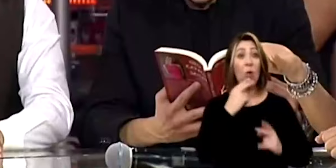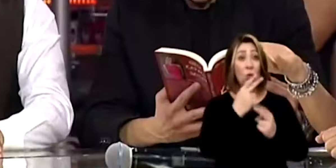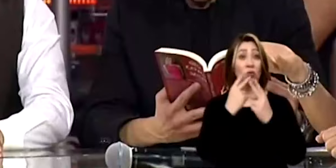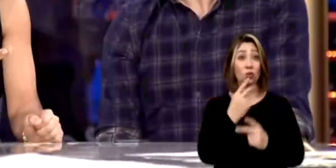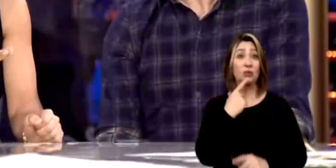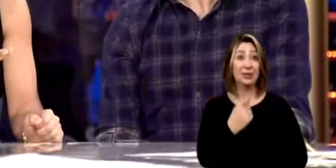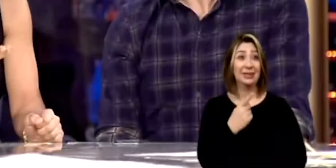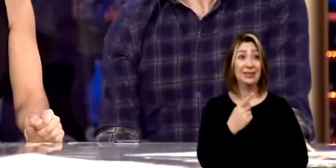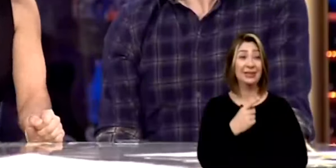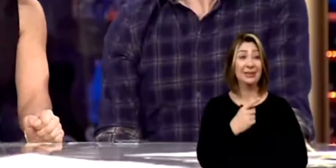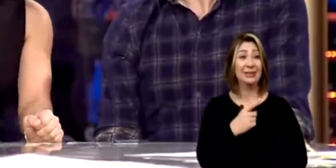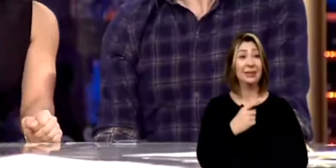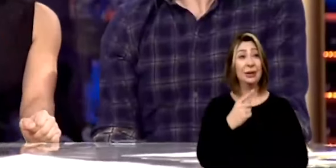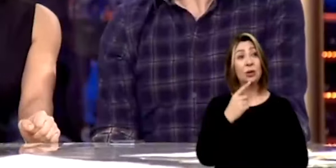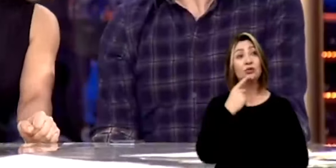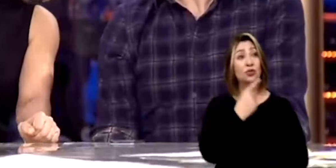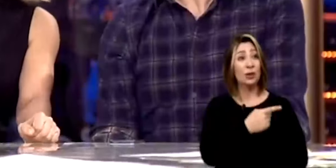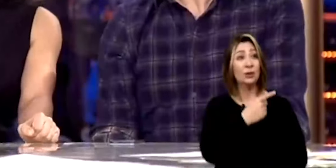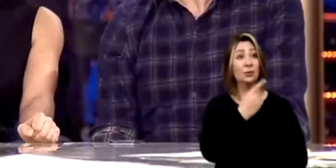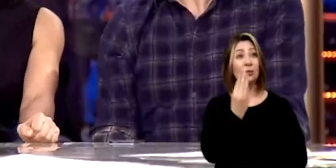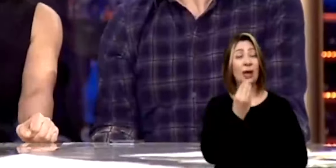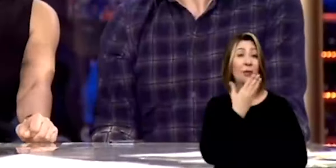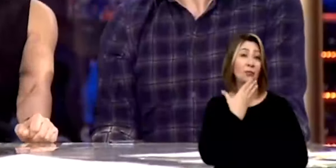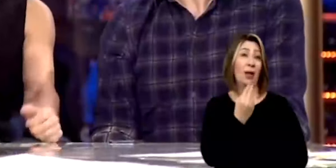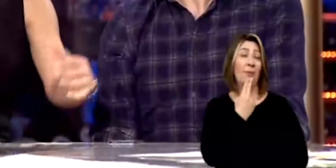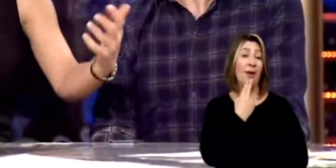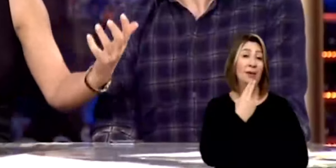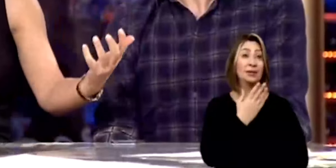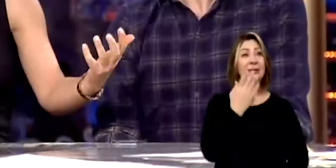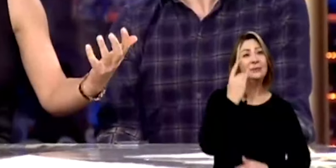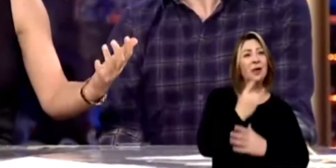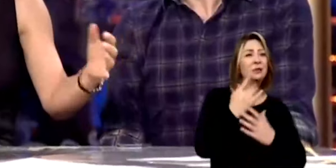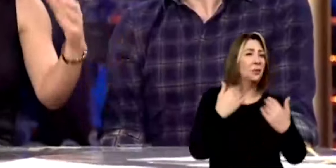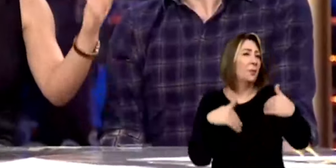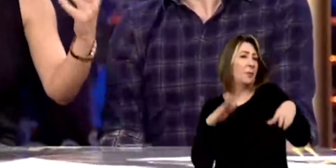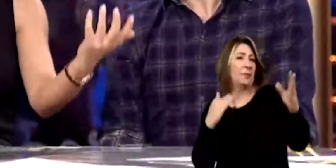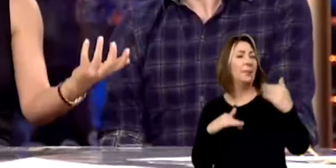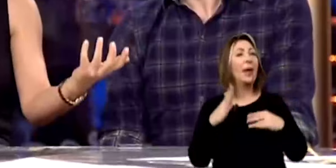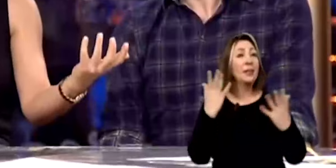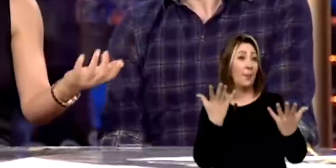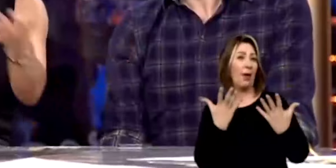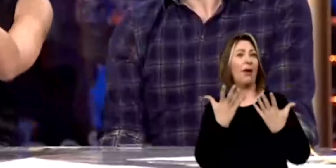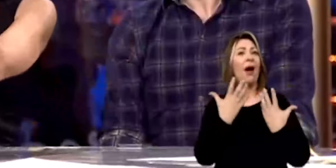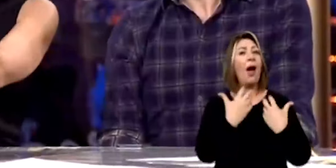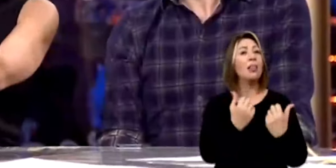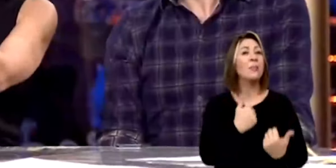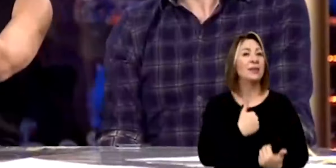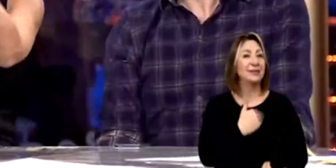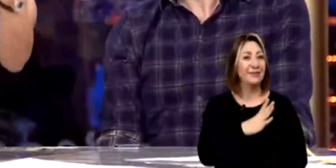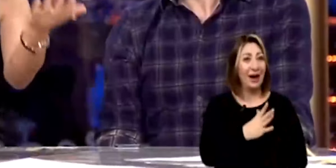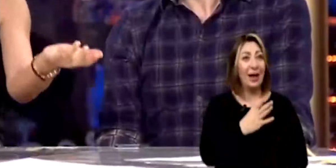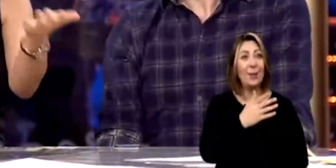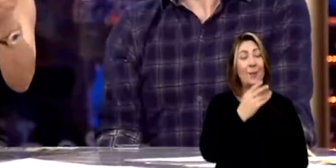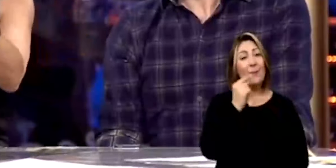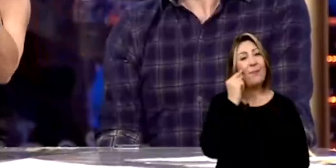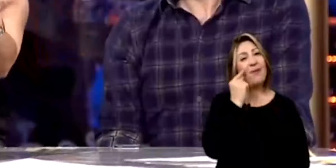deriz zaten cinsel hayatta. Bakın. Söyledik güzel bayan, hoş, seksi dans ediyor. Tabii ki albenisi yüksek.